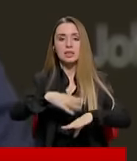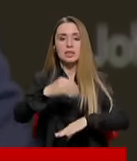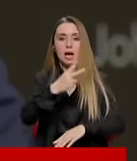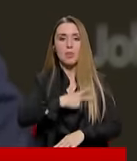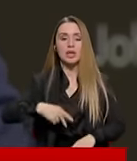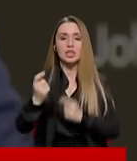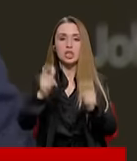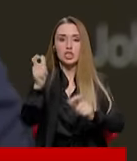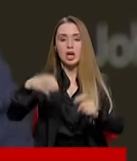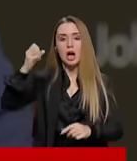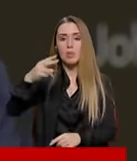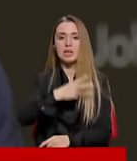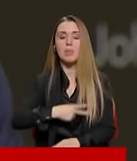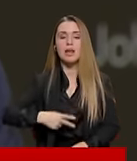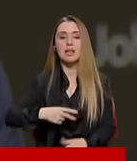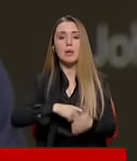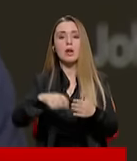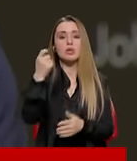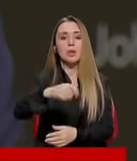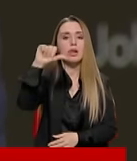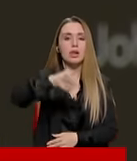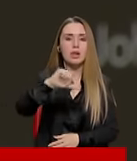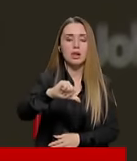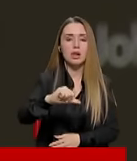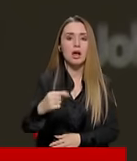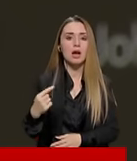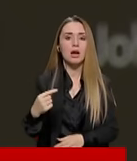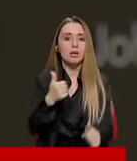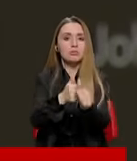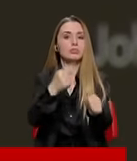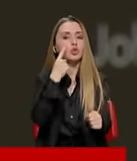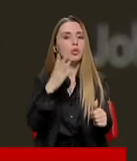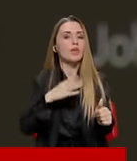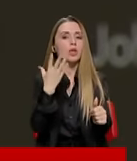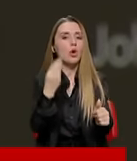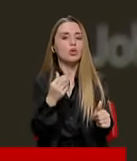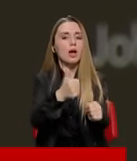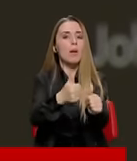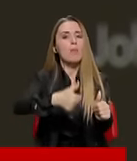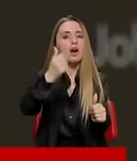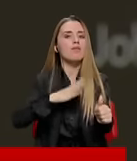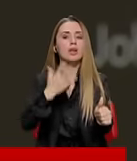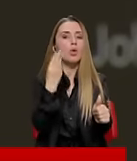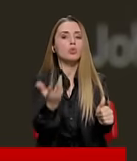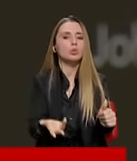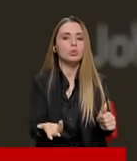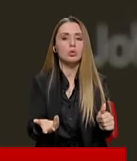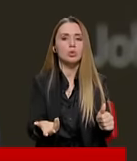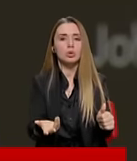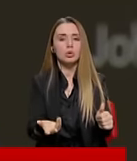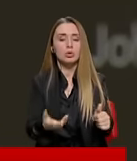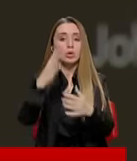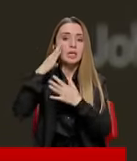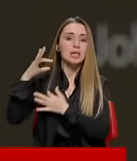işçilerine AK Partili Belediye maaş ödeyemedi arkanda hükümet vardı Ne oldu arkanda bakan vardı Ne oldu